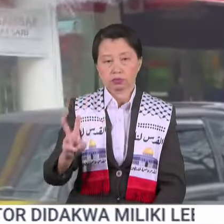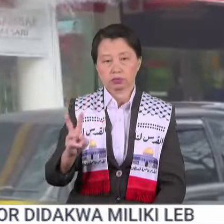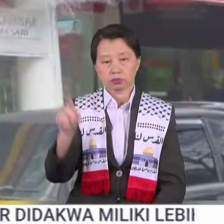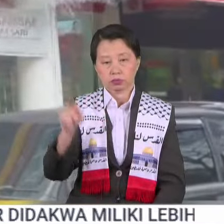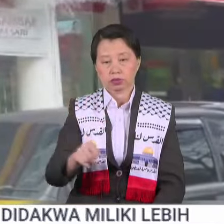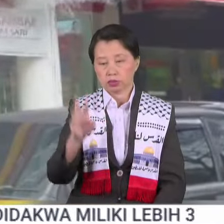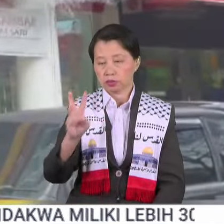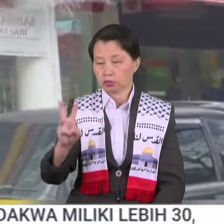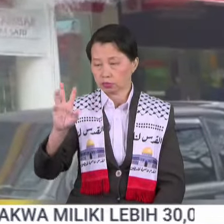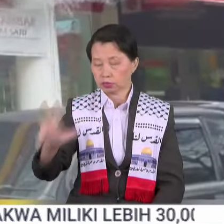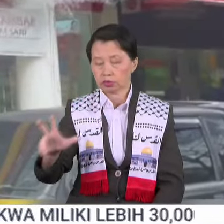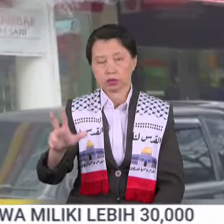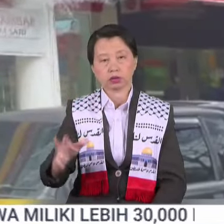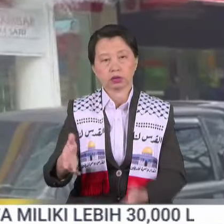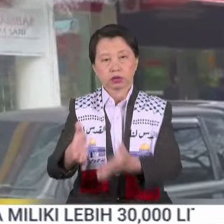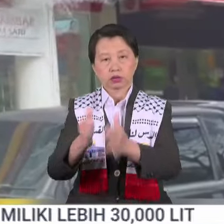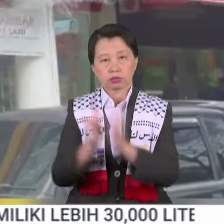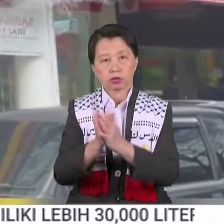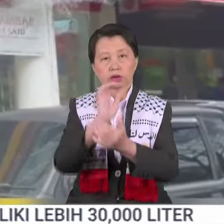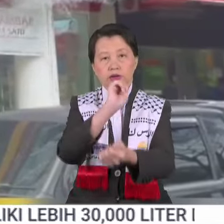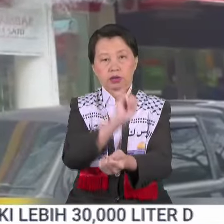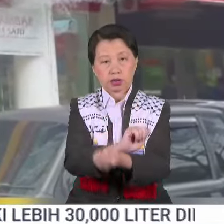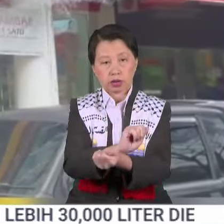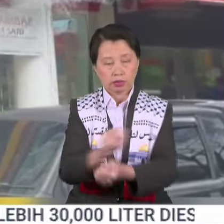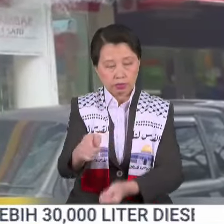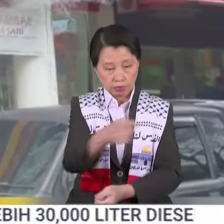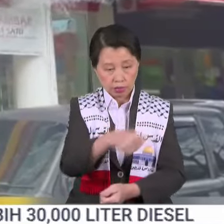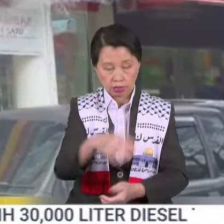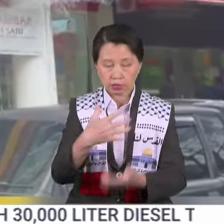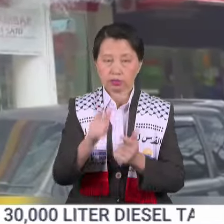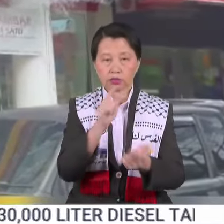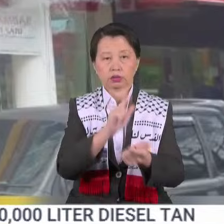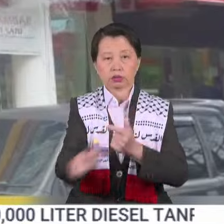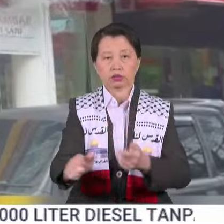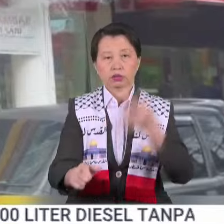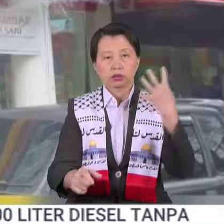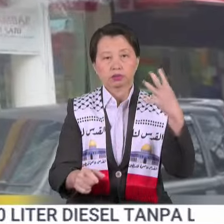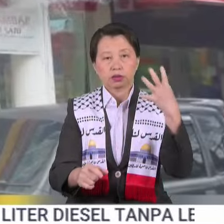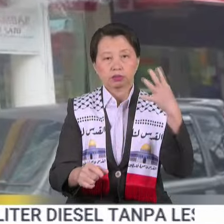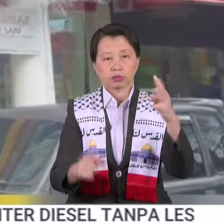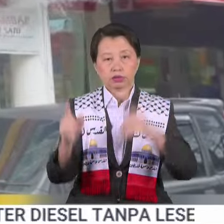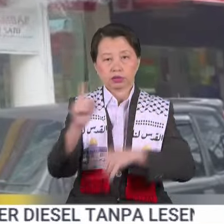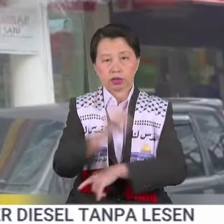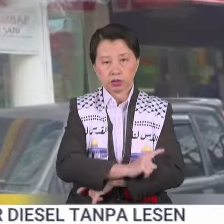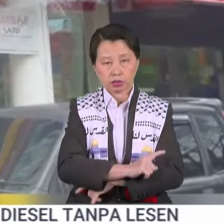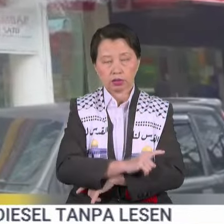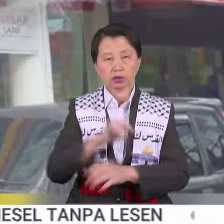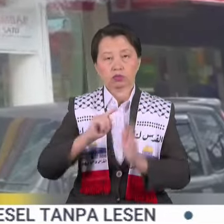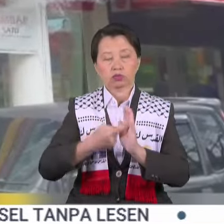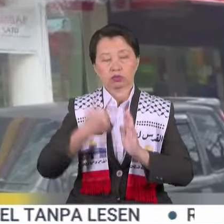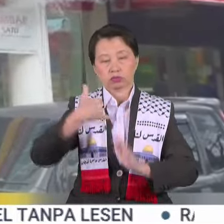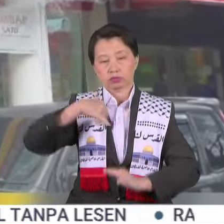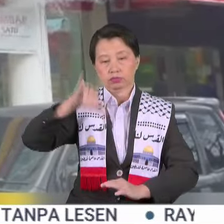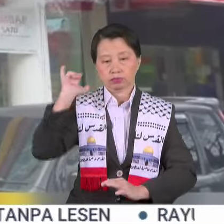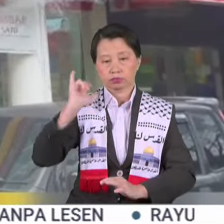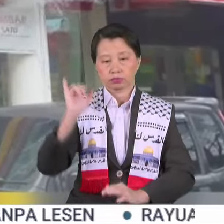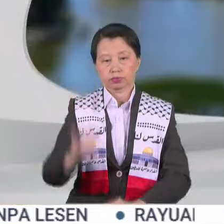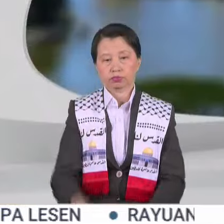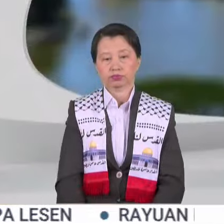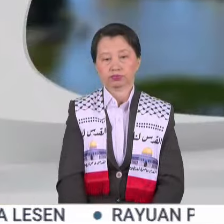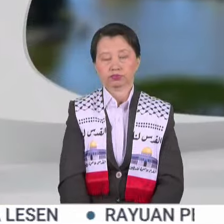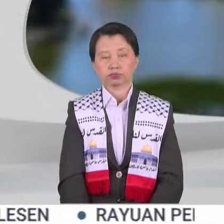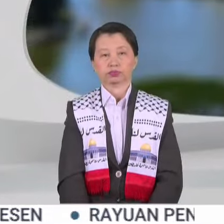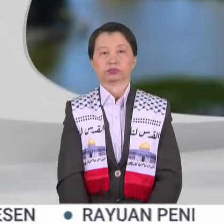63. Permohonan reman kesemua suspek telah diluluskan selama 14 hari bermula semalam.